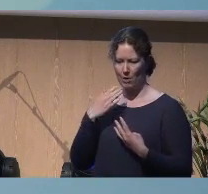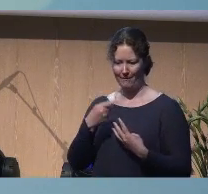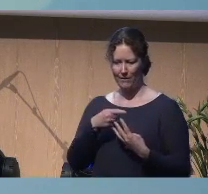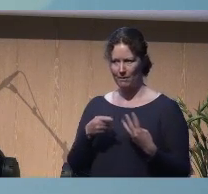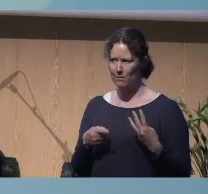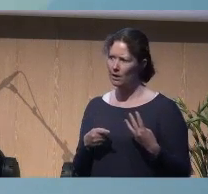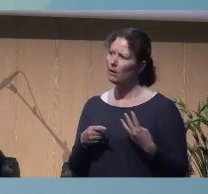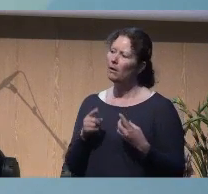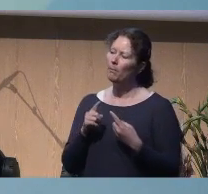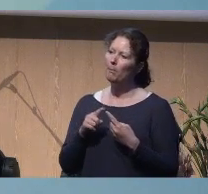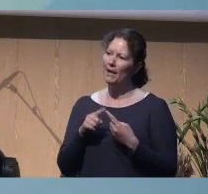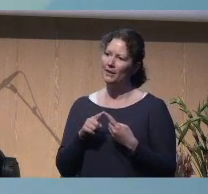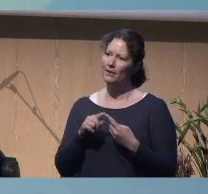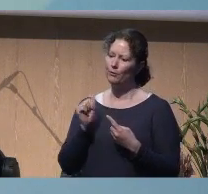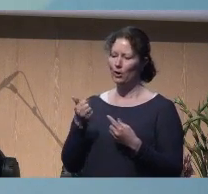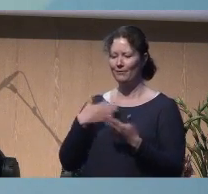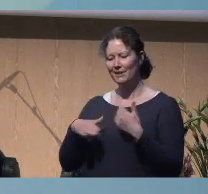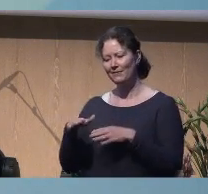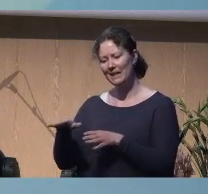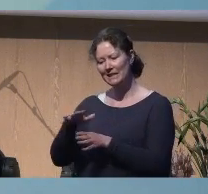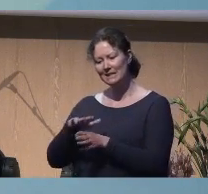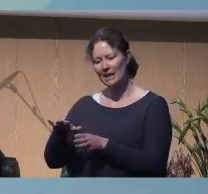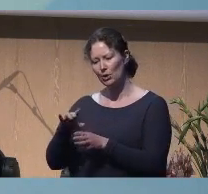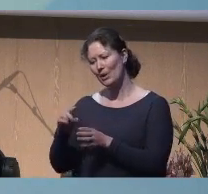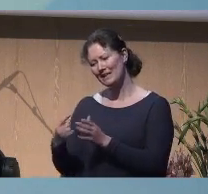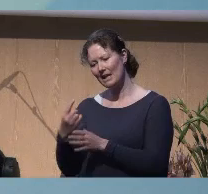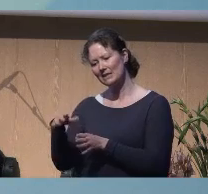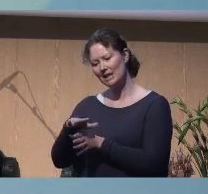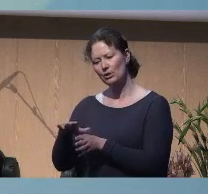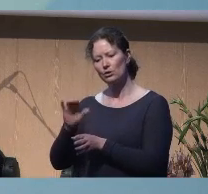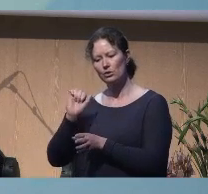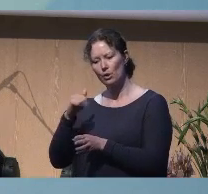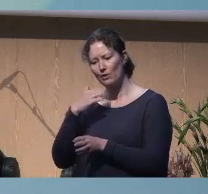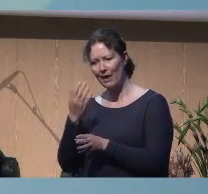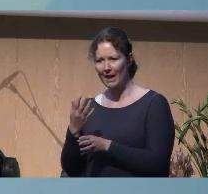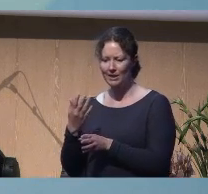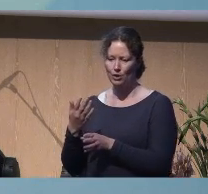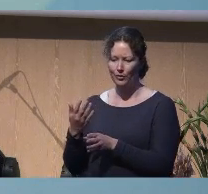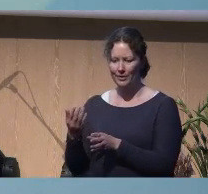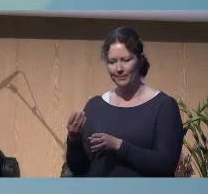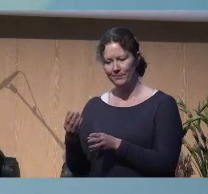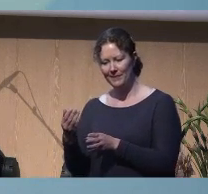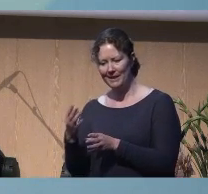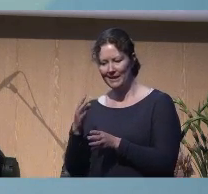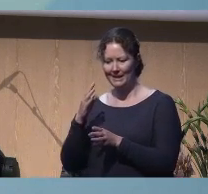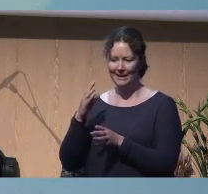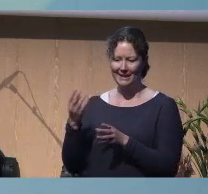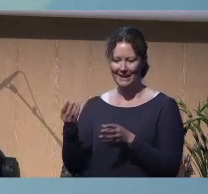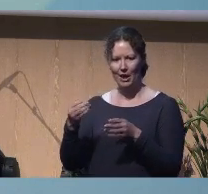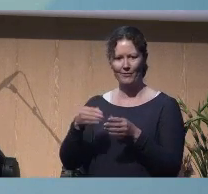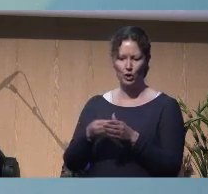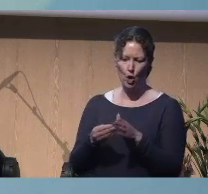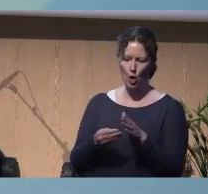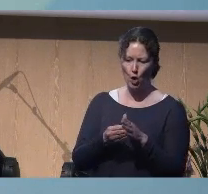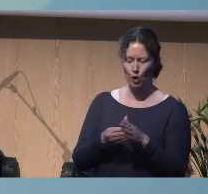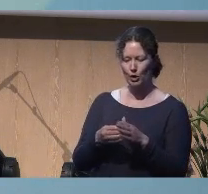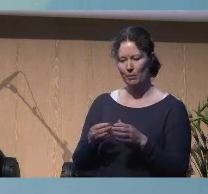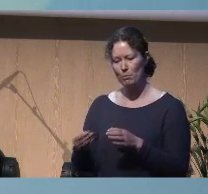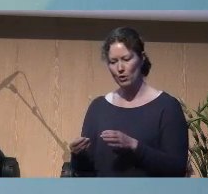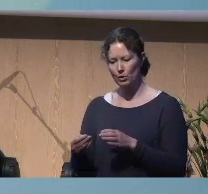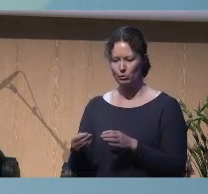at frivillig sektor og ideell sektor skal kunne være innovatør, motlys, bidragsyter,